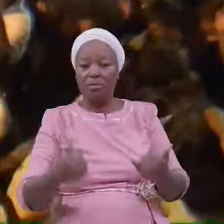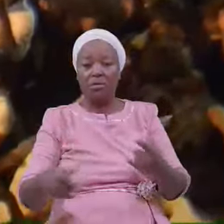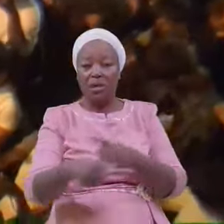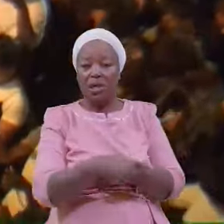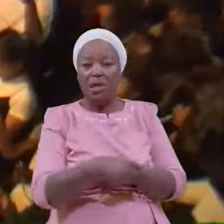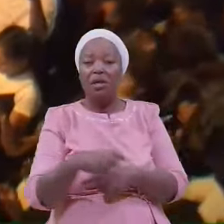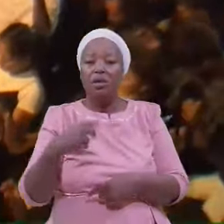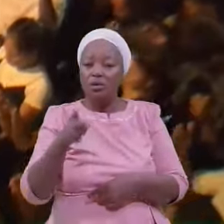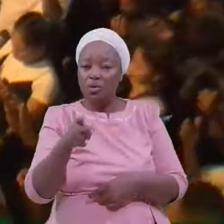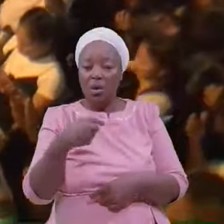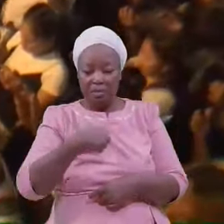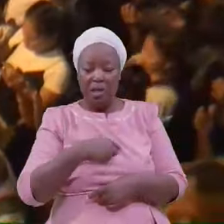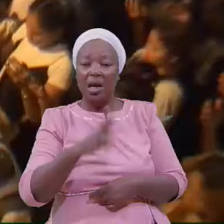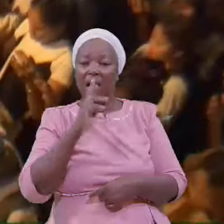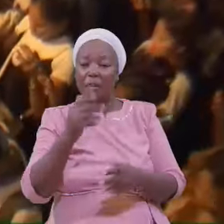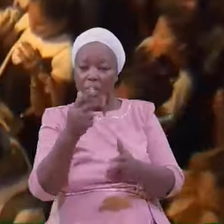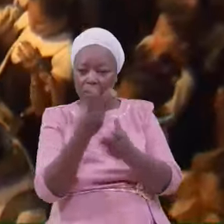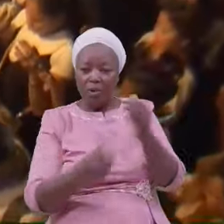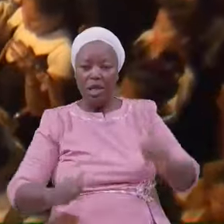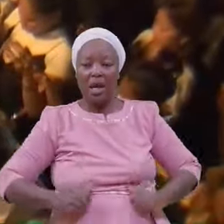Tatanggapin ninyo ang kaligtasan sa gabing ito.